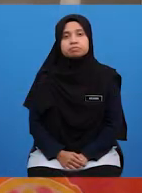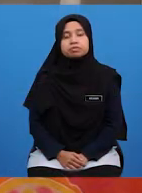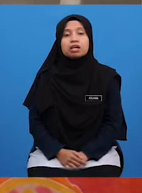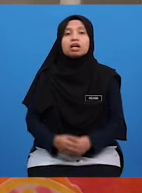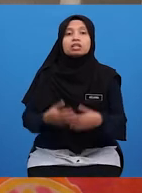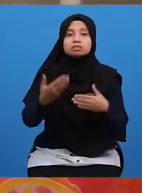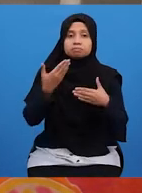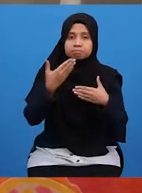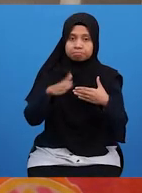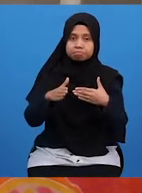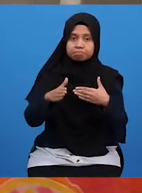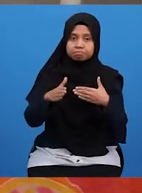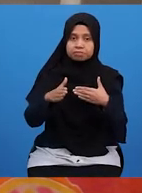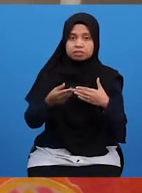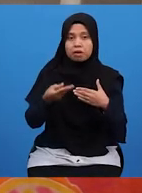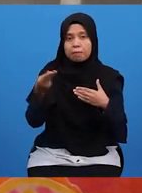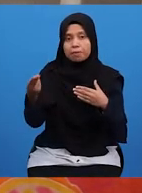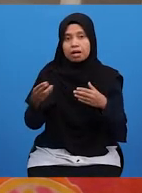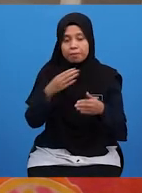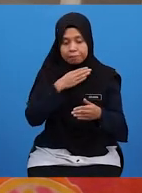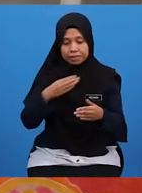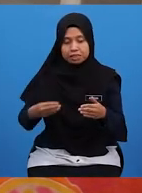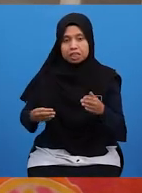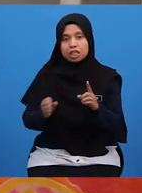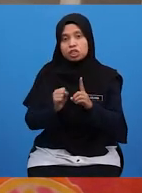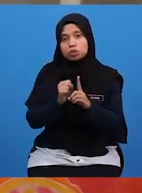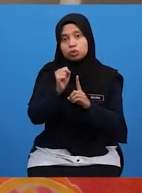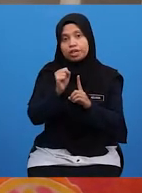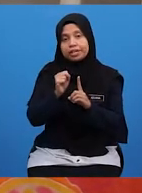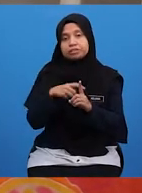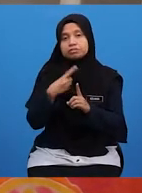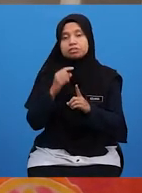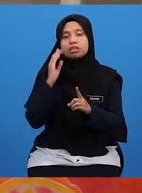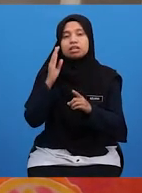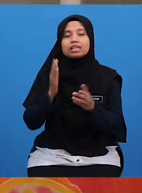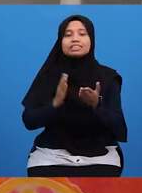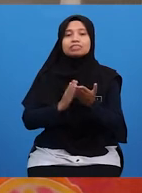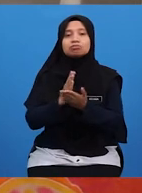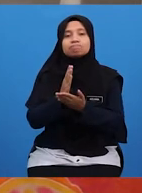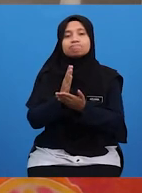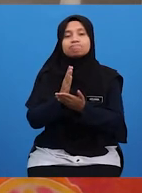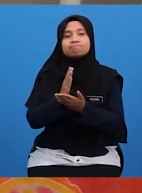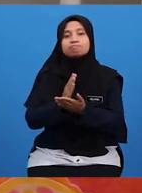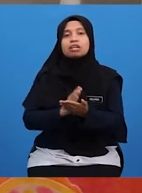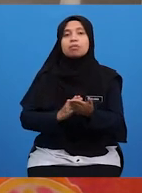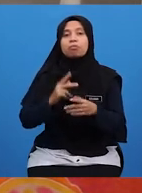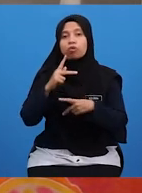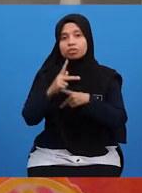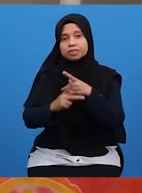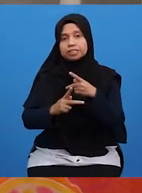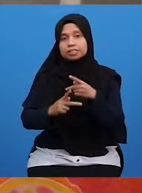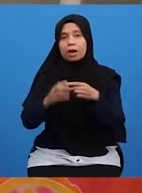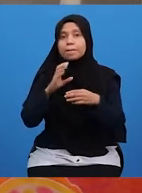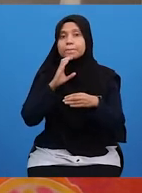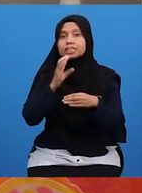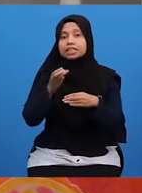Setelah bahan batik disukat mengikut kuantiti, kita akan ke proses yang seterusnya iaitu proses